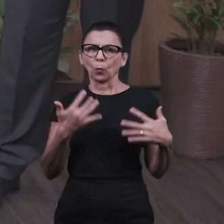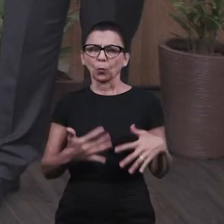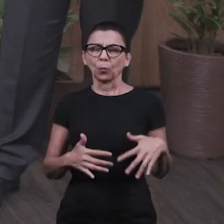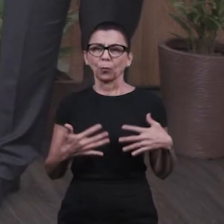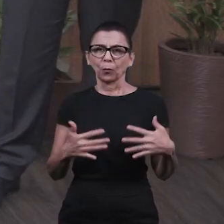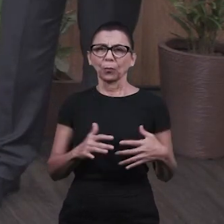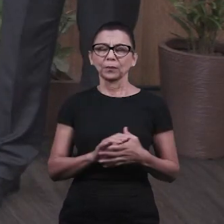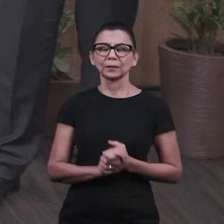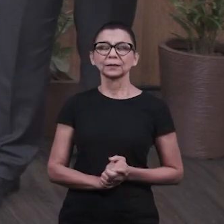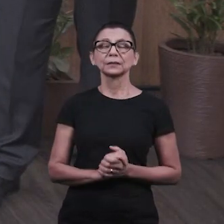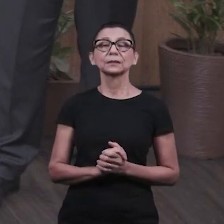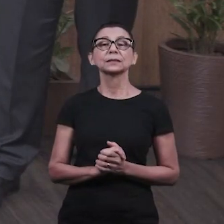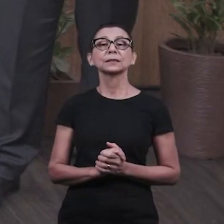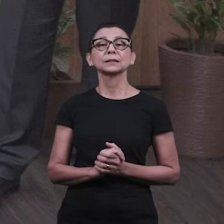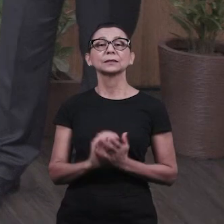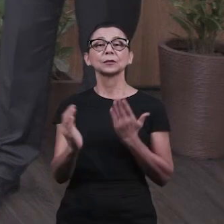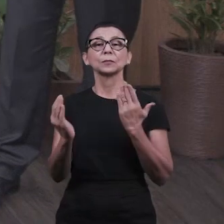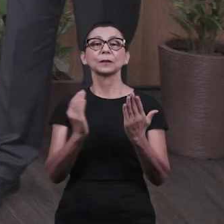lutte